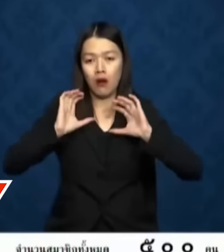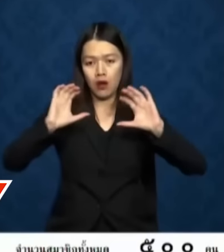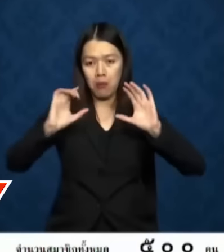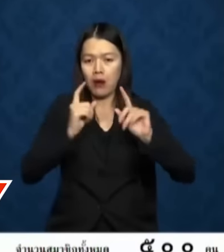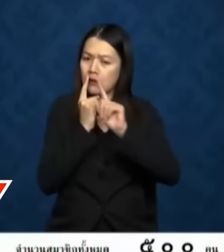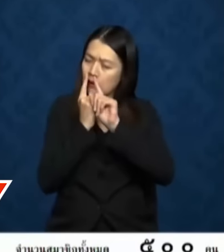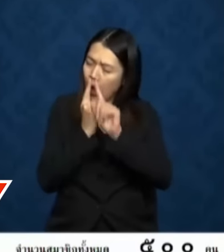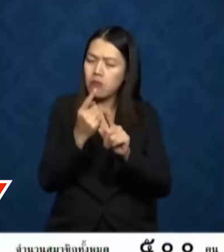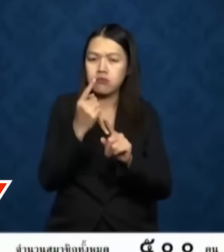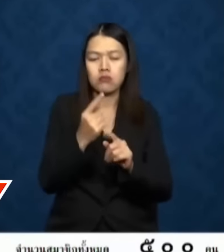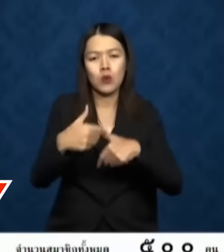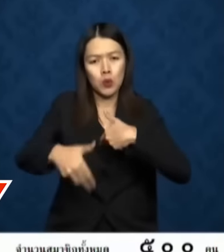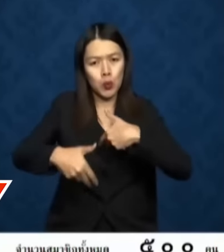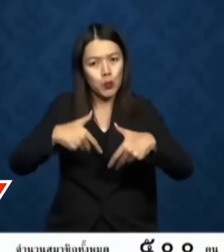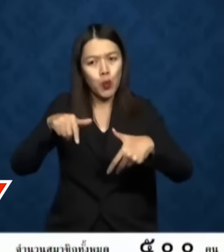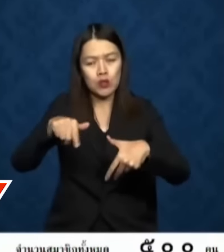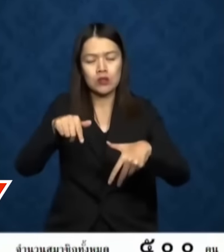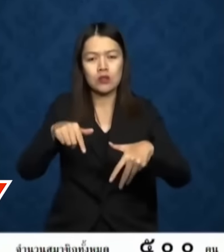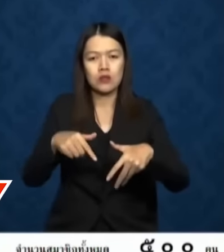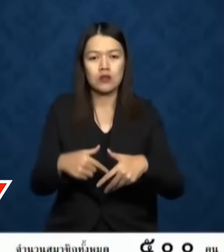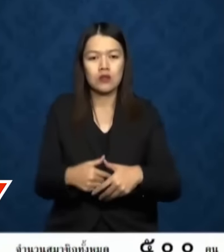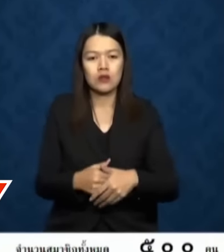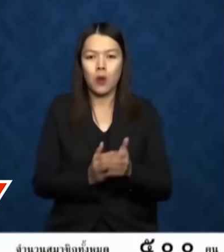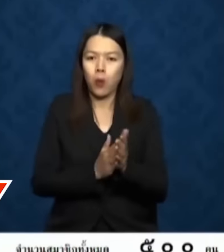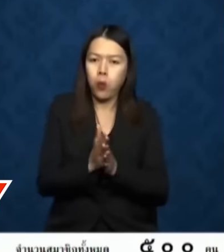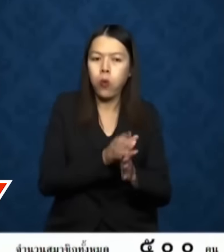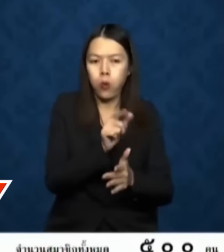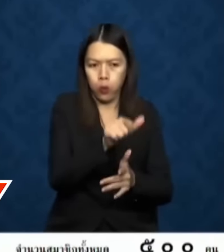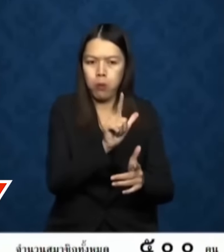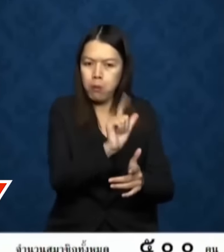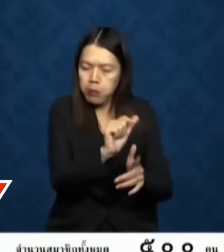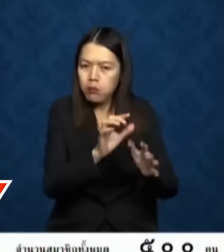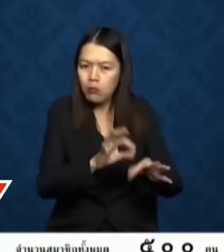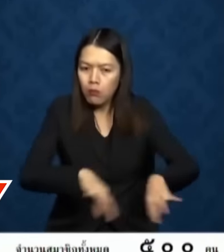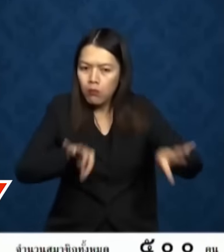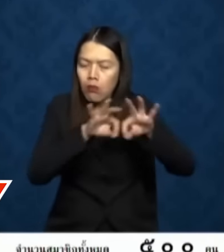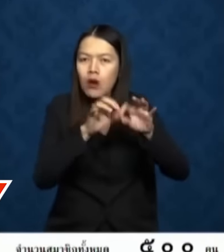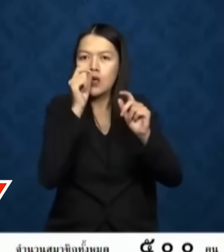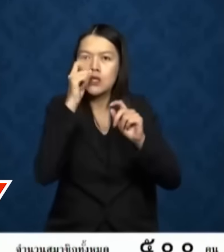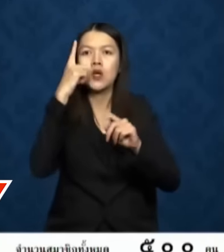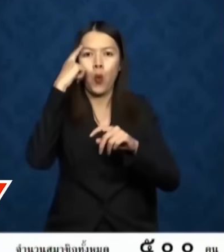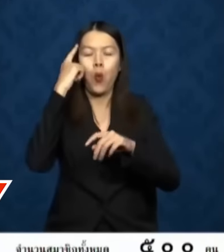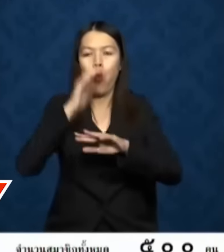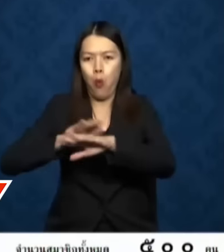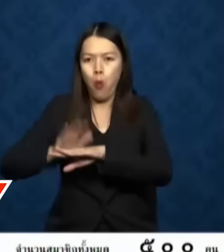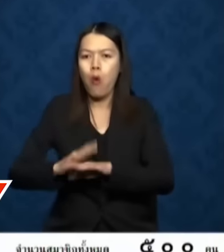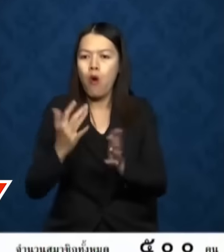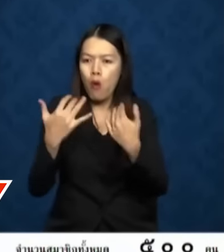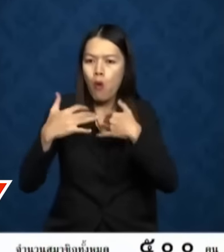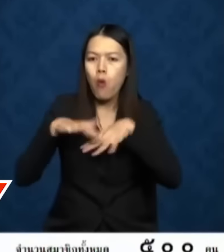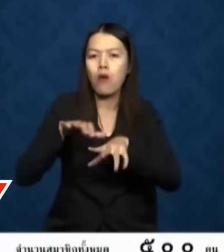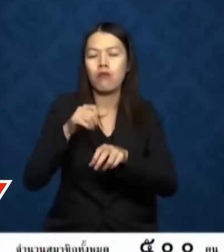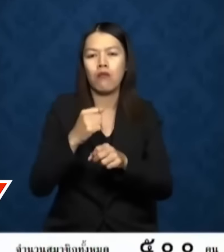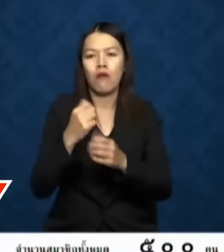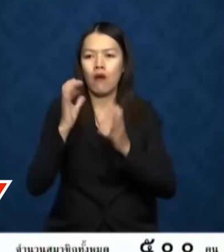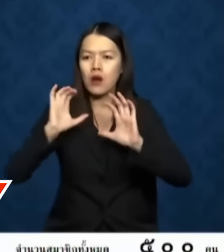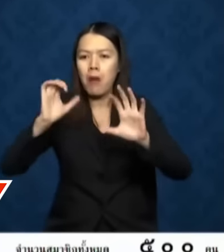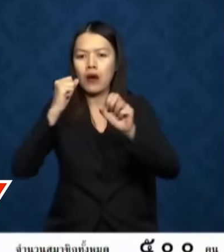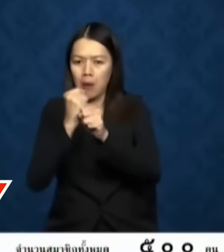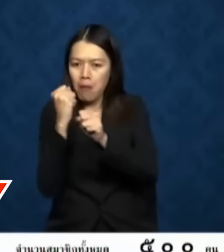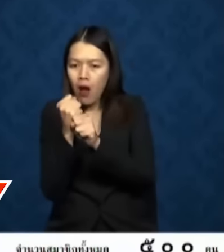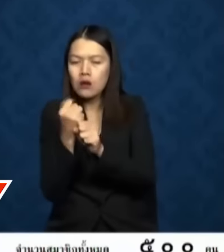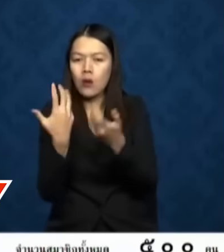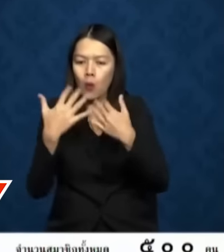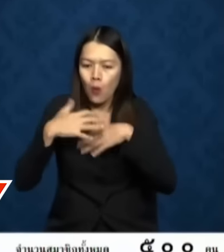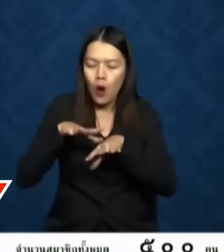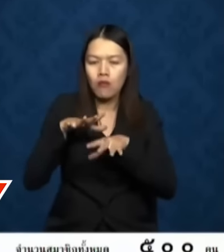ทำทุกวิถีทางให้ประชาชนกลายเป็น active citizenเป็นประชาชนที่ตื่นรู้มีส่วนร่วมกับภาครัฐมีส่วนร่ว